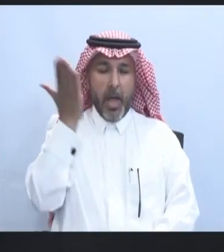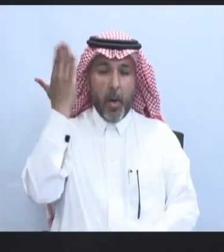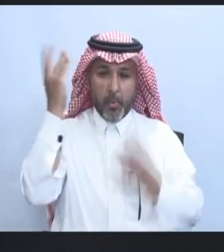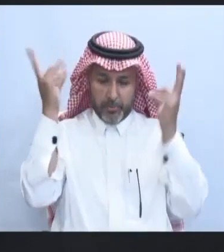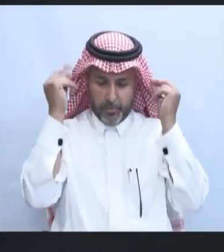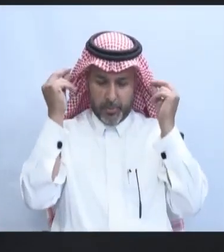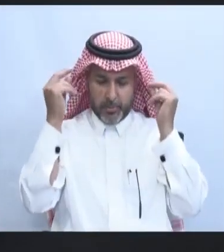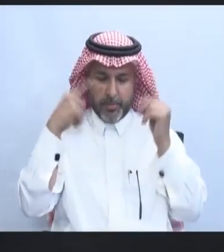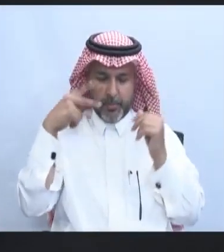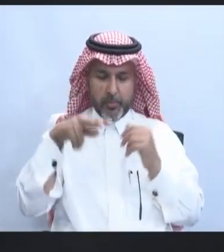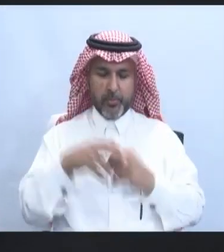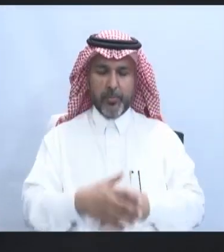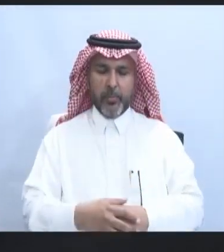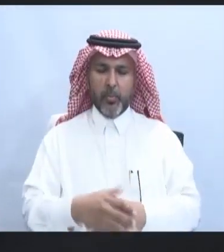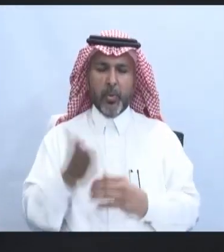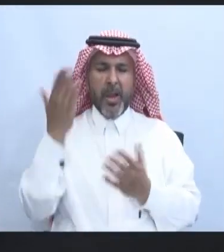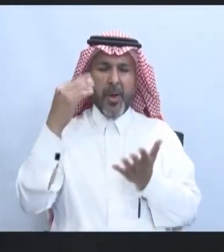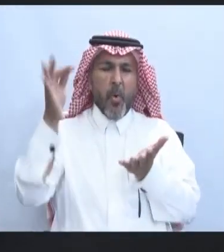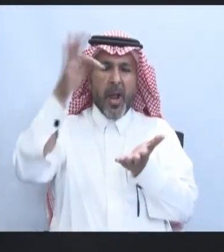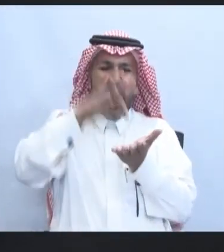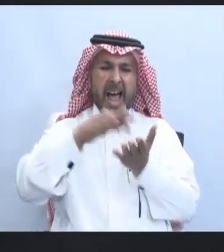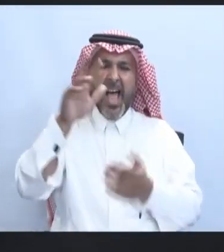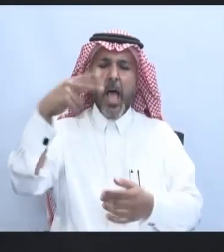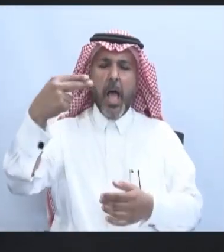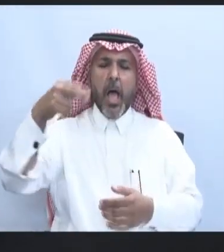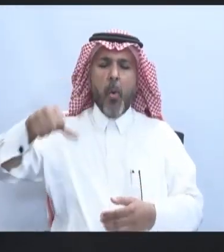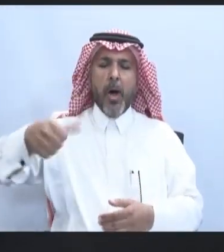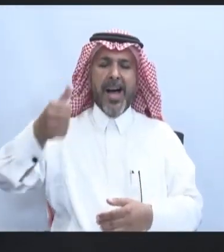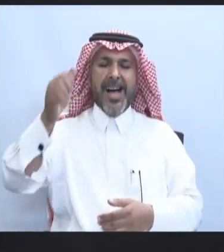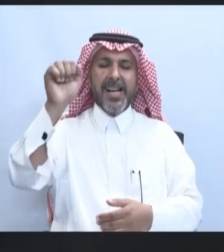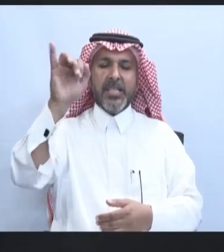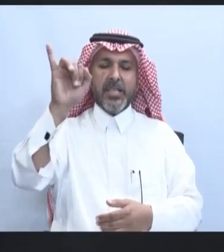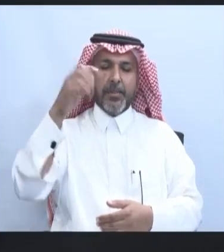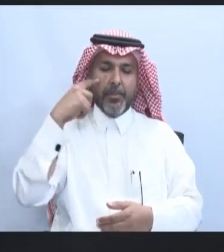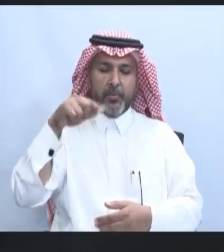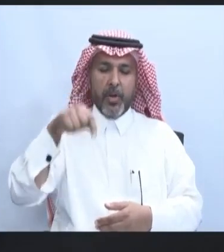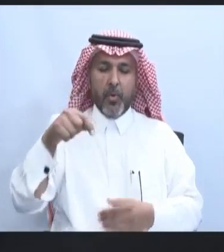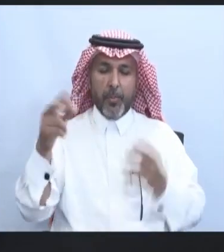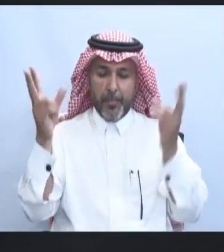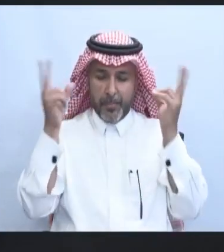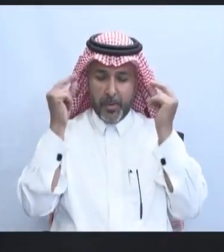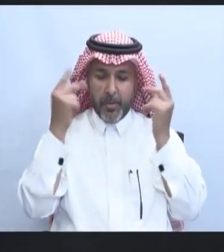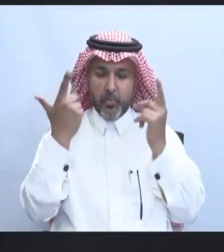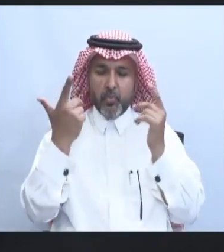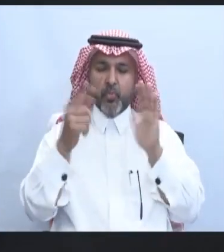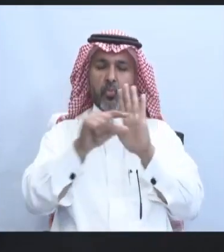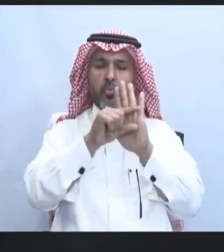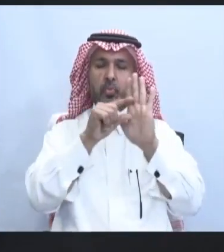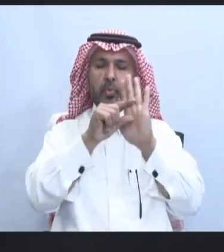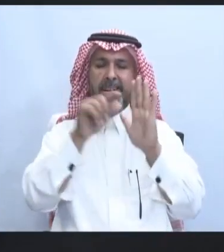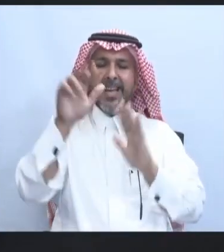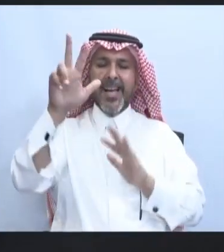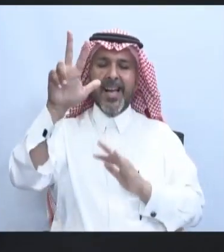خلفائها وعواصم كل منها سنتحدث اليوم باذن الله تعالى عن الحضاره